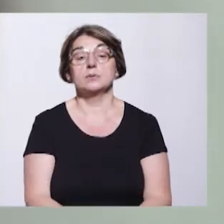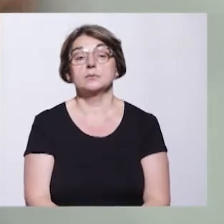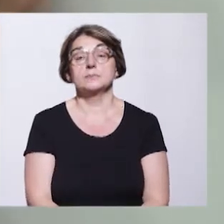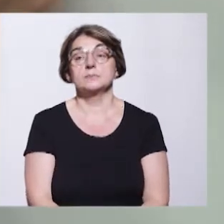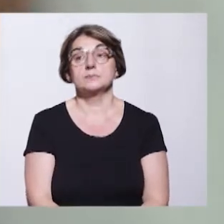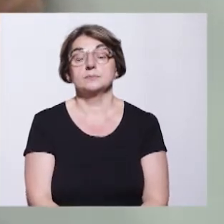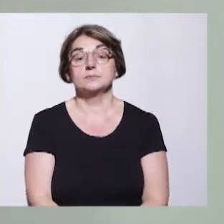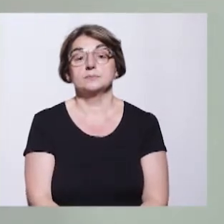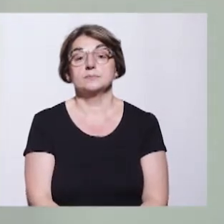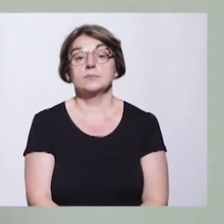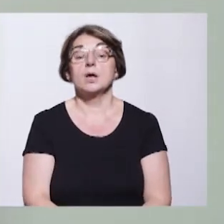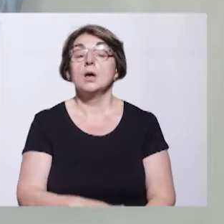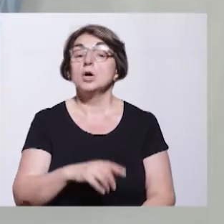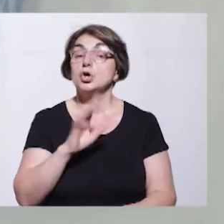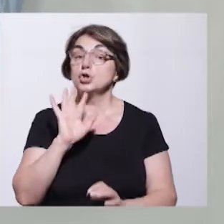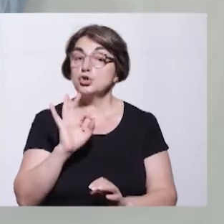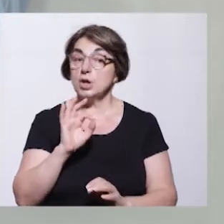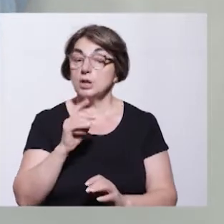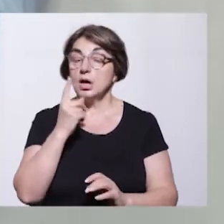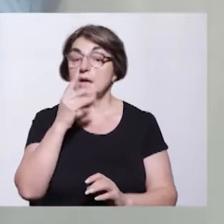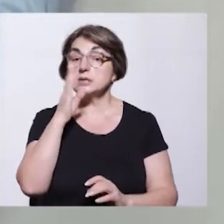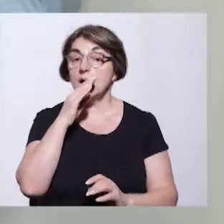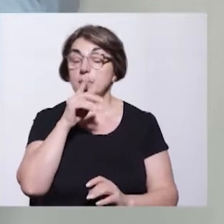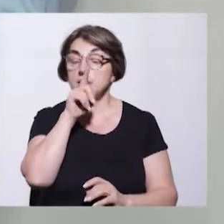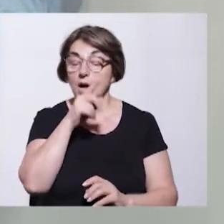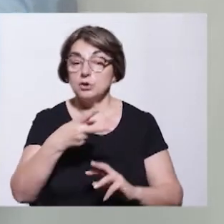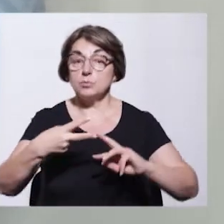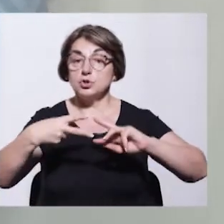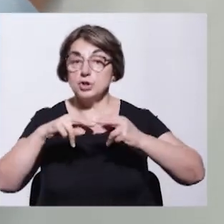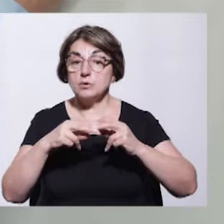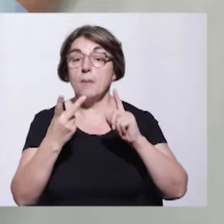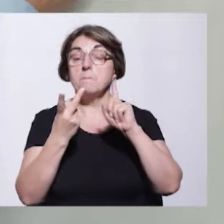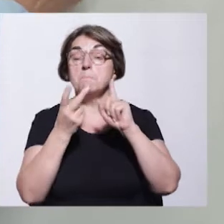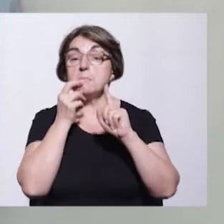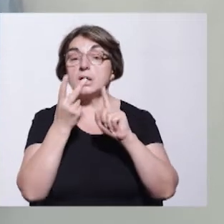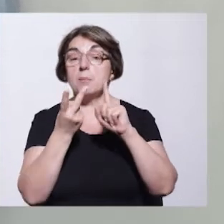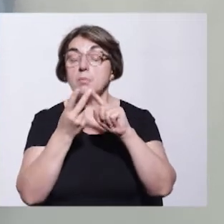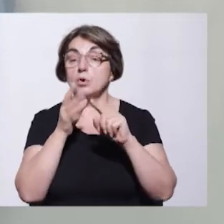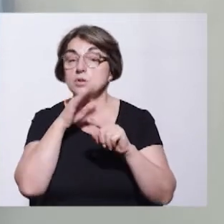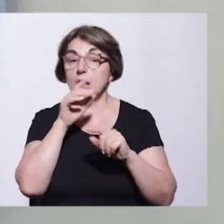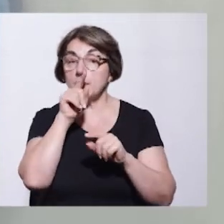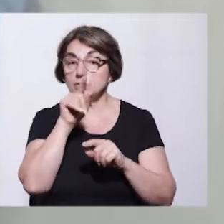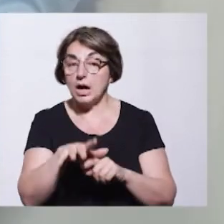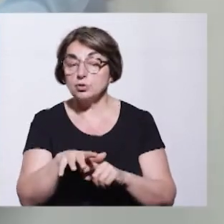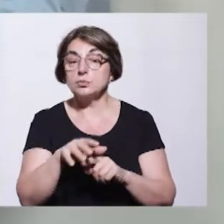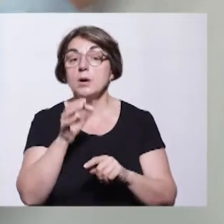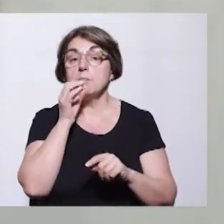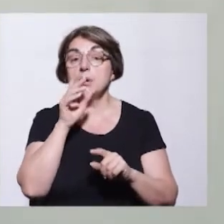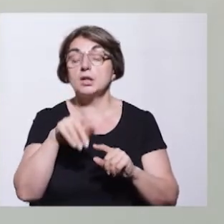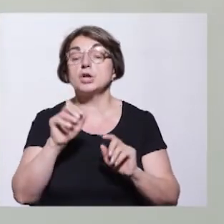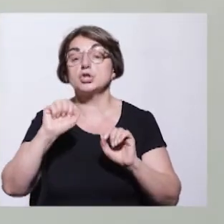ჯერ ჩავანაცვლებ ერთ წყალბადის ატომს, მერე ჩავანაცვლებ მეორე წყალბადის ატომს,